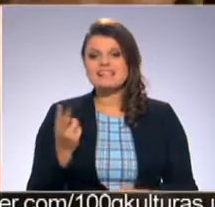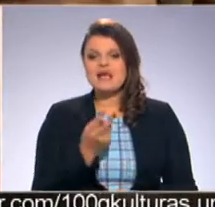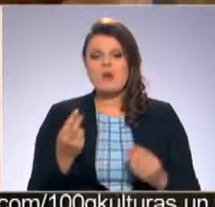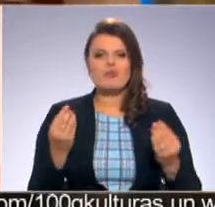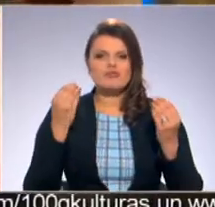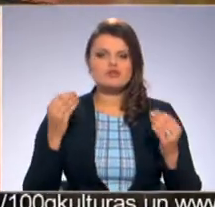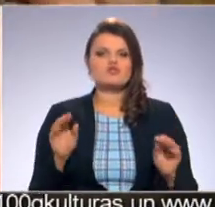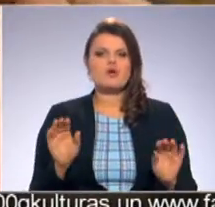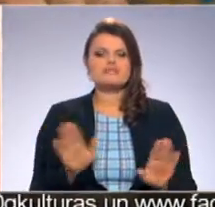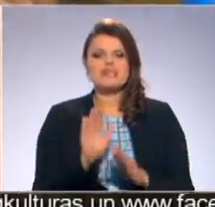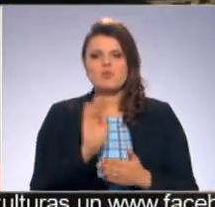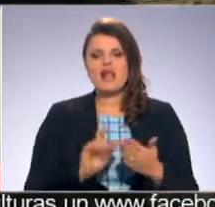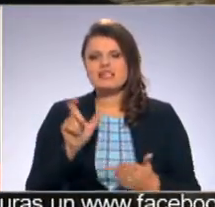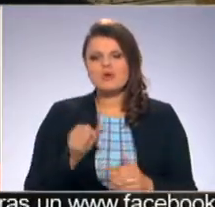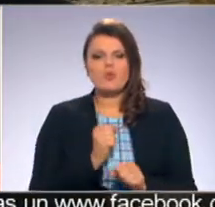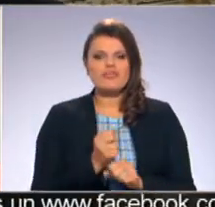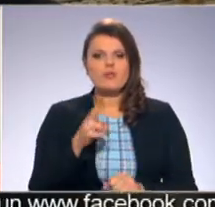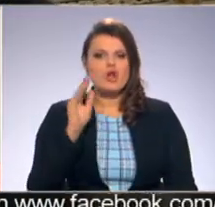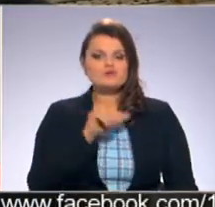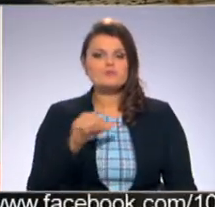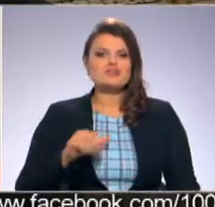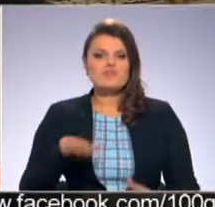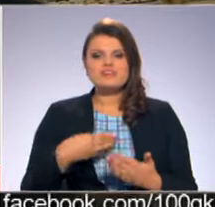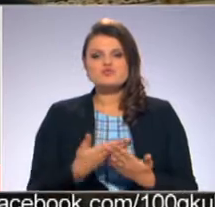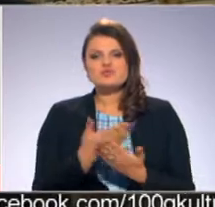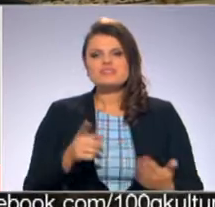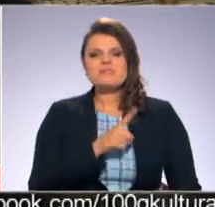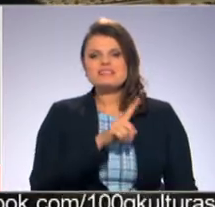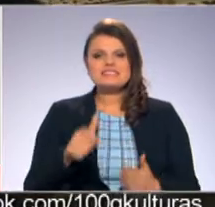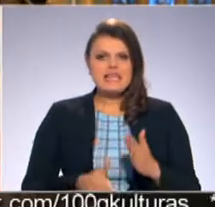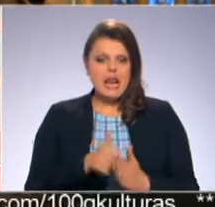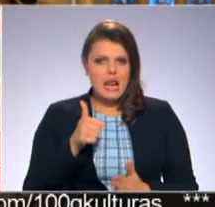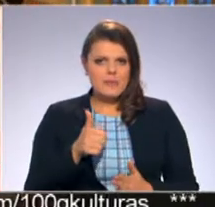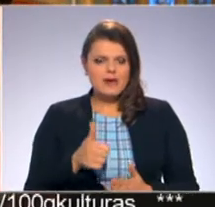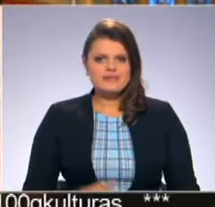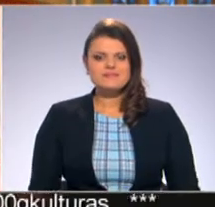dižo komponistu darbi un klausītāji paši varēs izvērtēt, kurš meistars ir labāks.